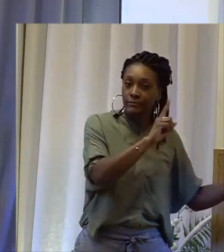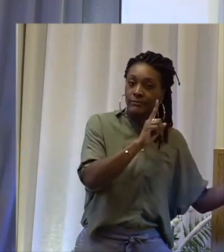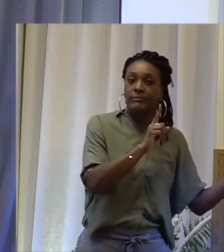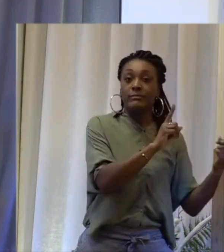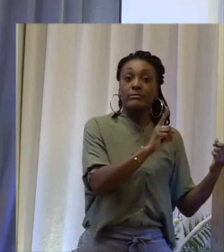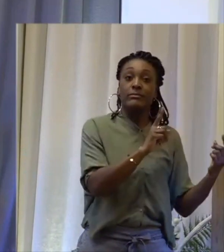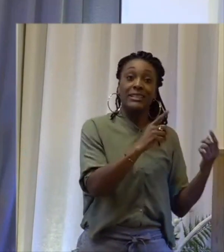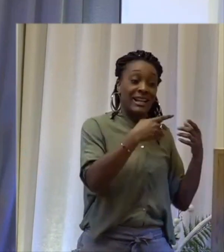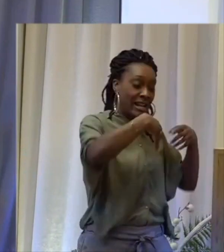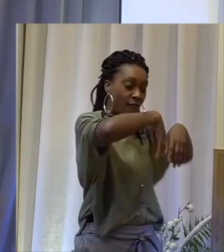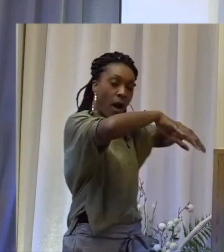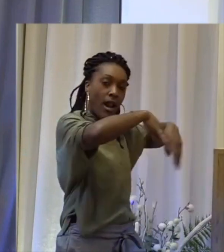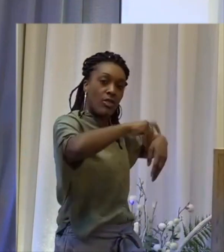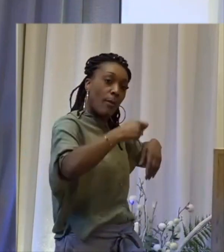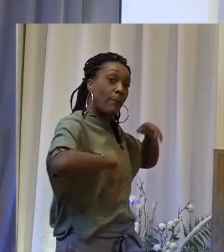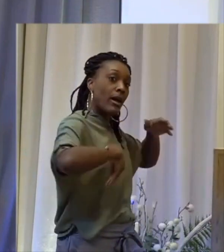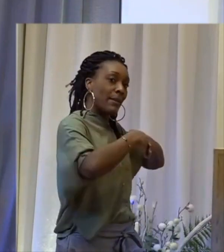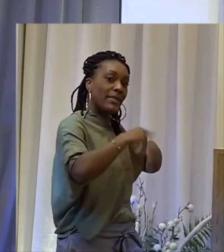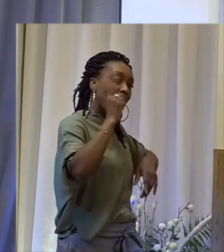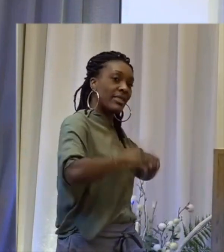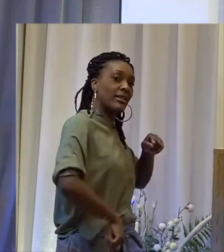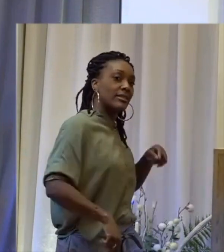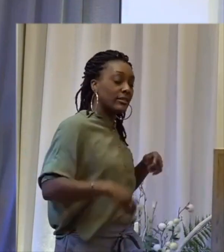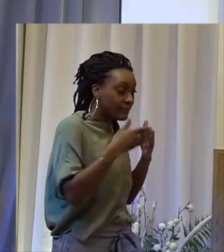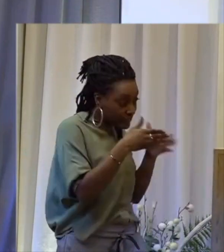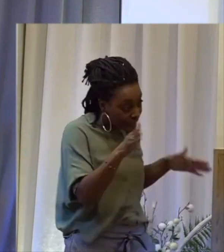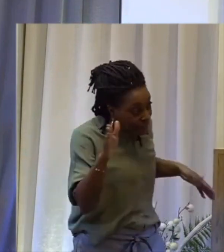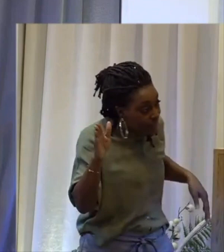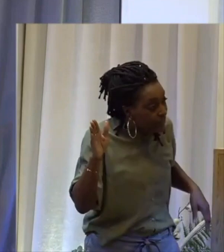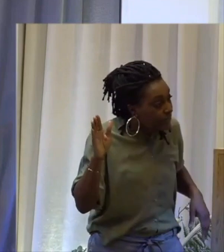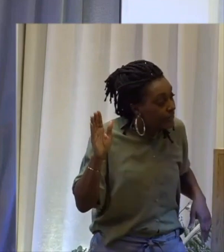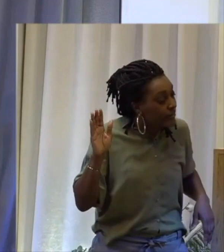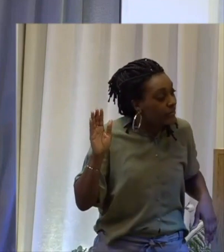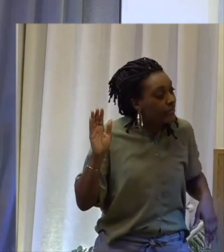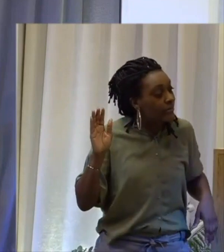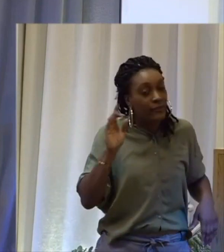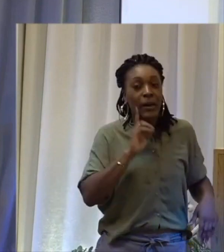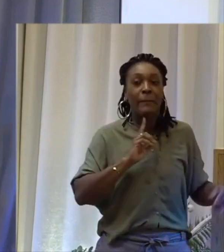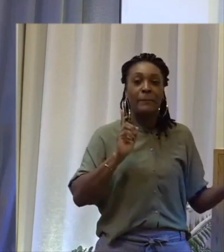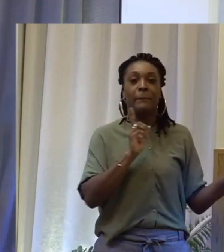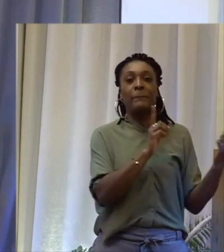ce qui est une limite. Il vient, s'approche de cette femme.